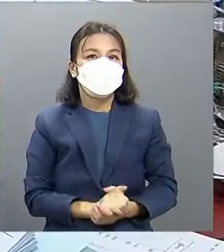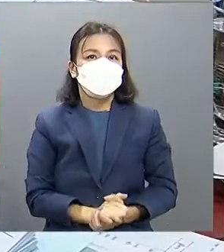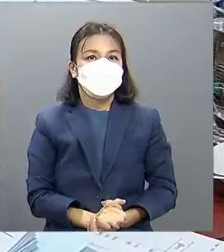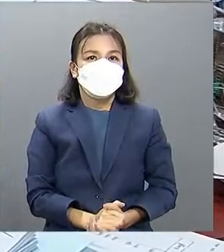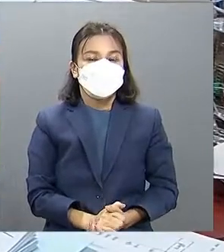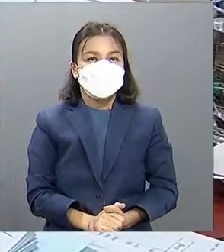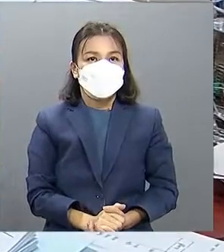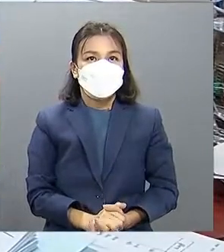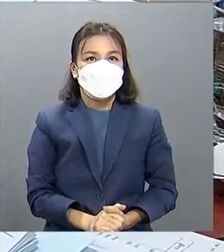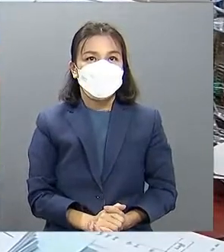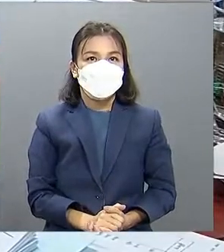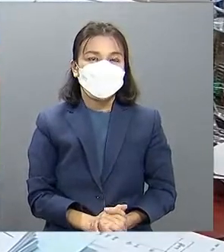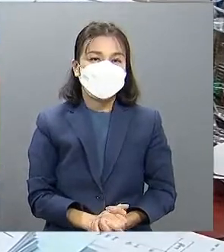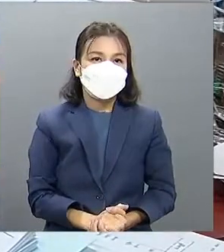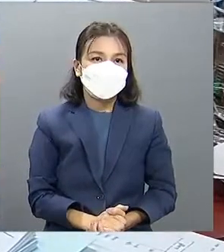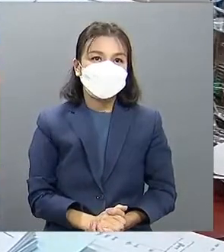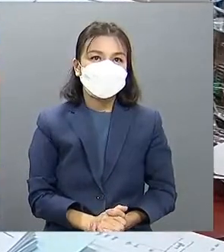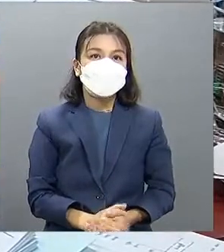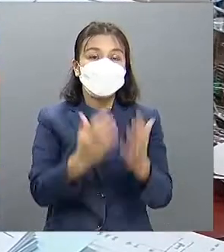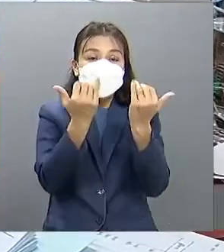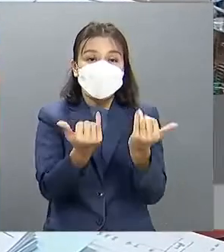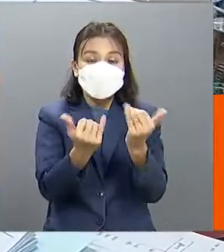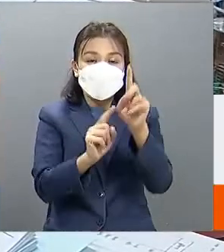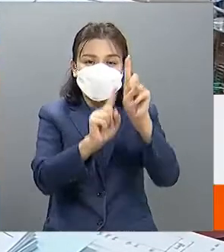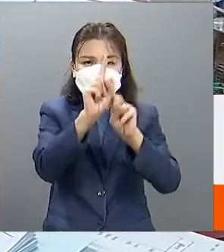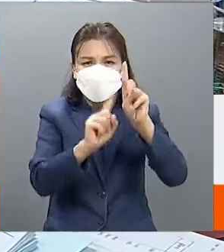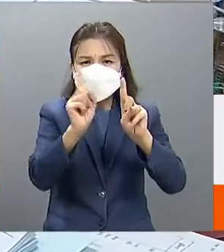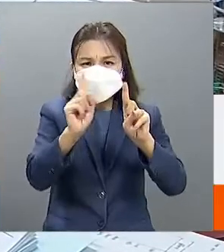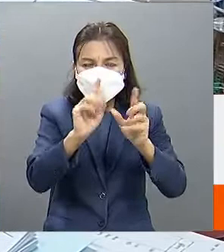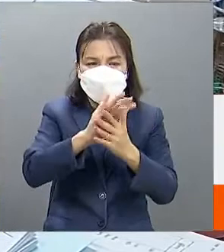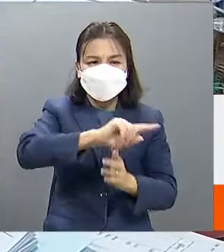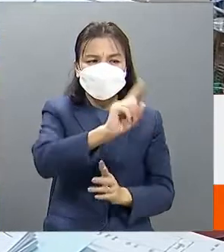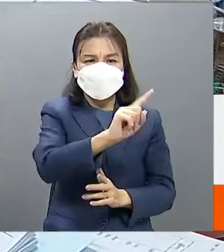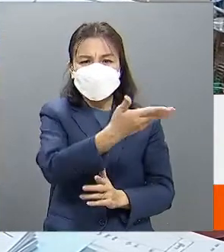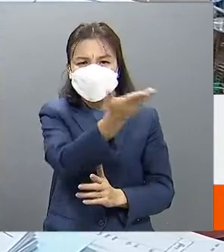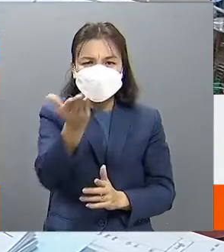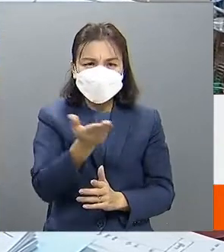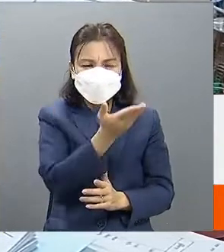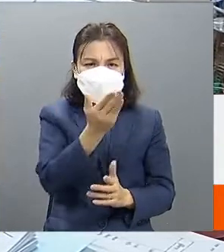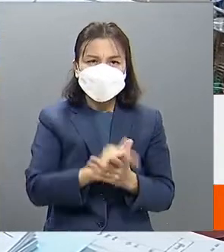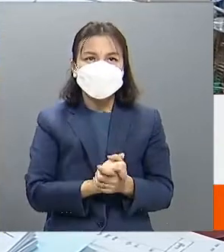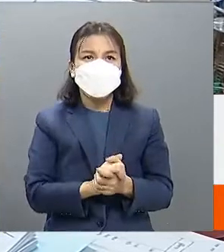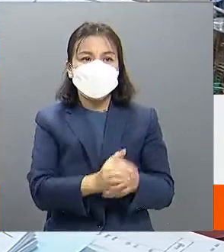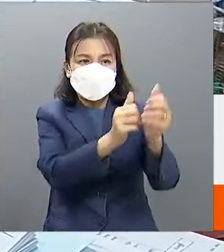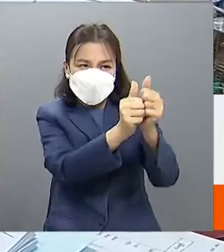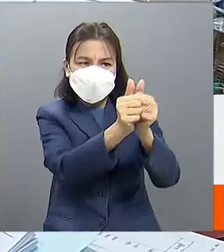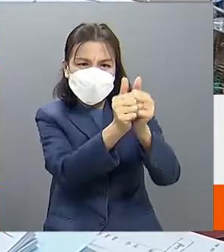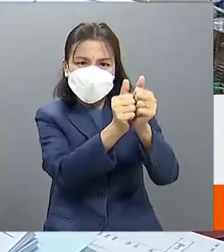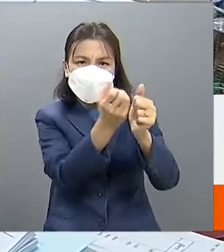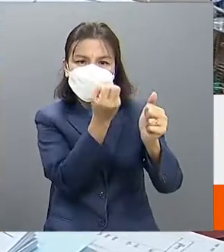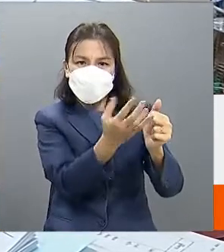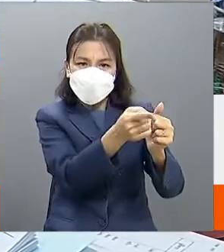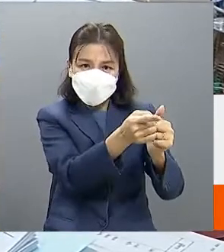ส่งเข้ามาแล้วนะครับตอนนี้มีการประเมินแล้วนะครับว่าพื้นที่ไหนที่จะเป็นพื้นที่ที่มีการแข่งขันสูงนะครับเราก็จะ